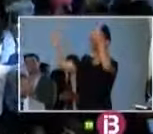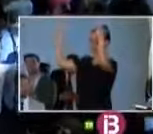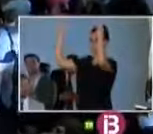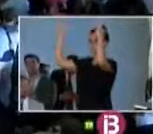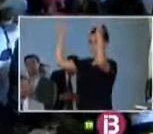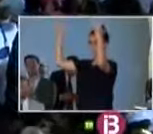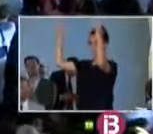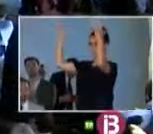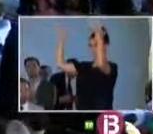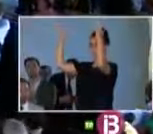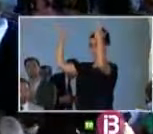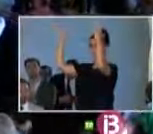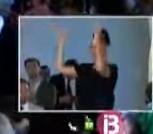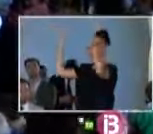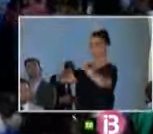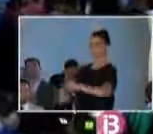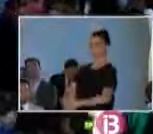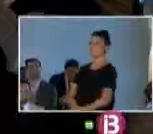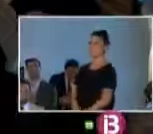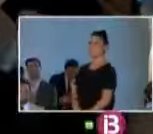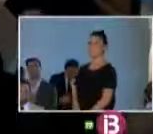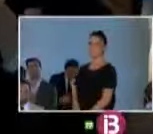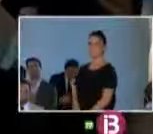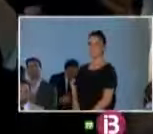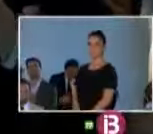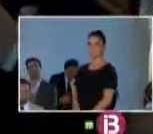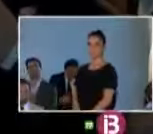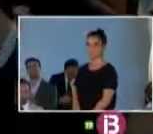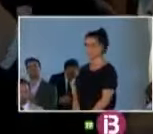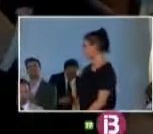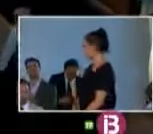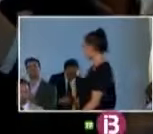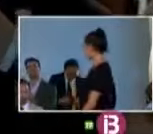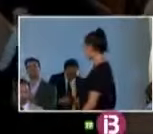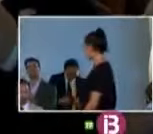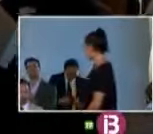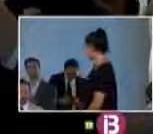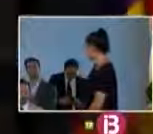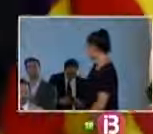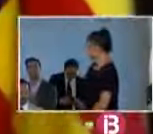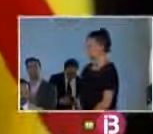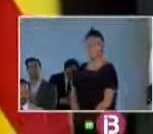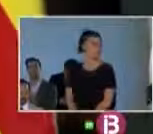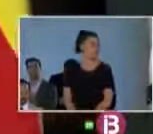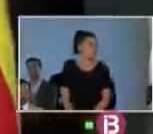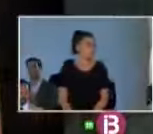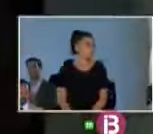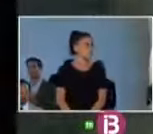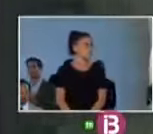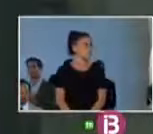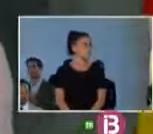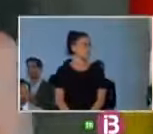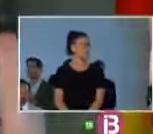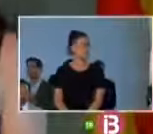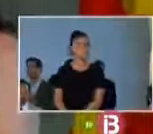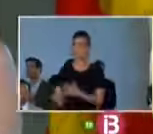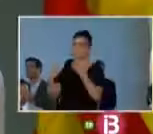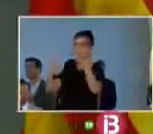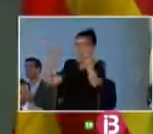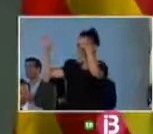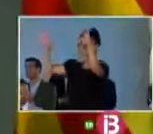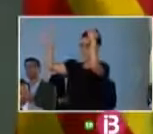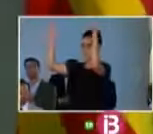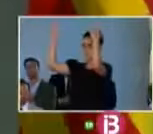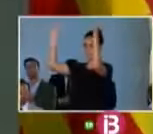Francina Armengol ha promès el seu càrrec de presidenta del Govern de les Illes Balears i ho ha fet preservant